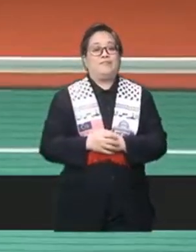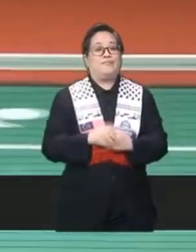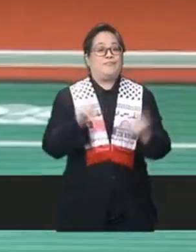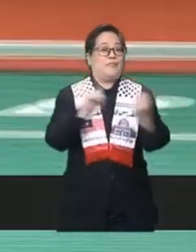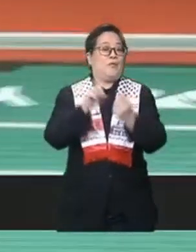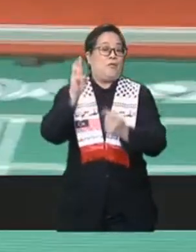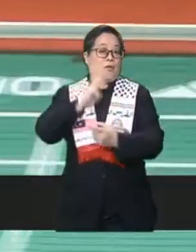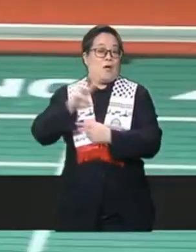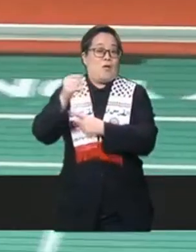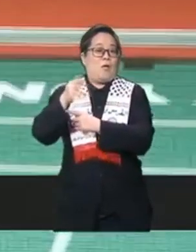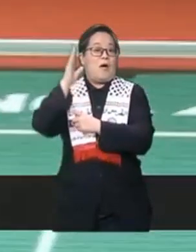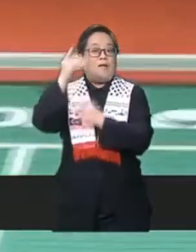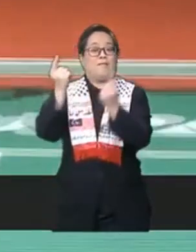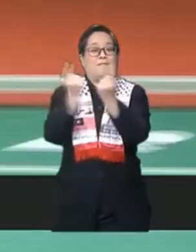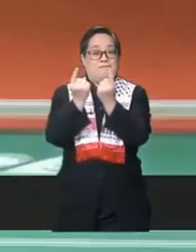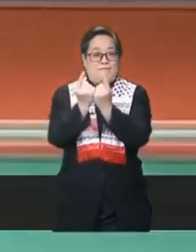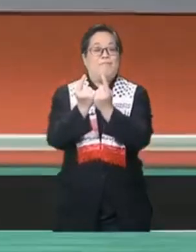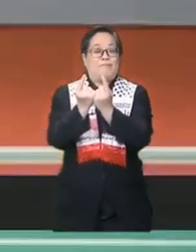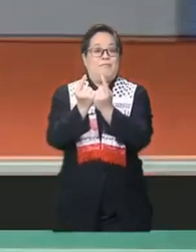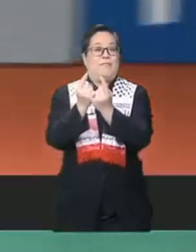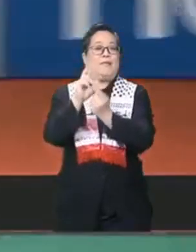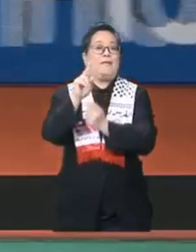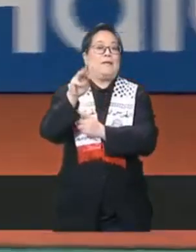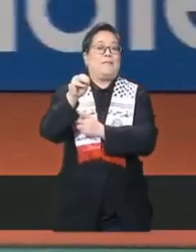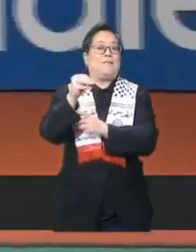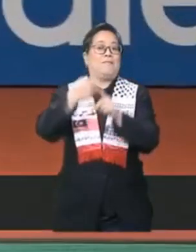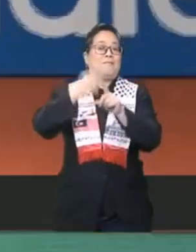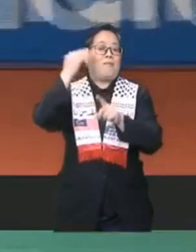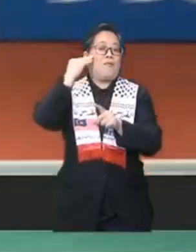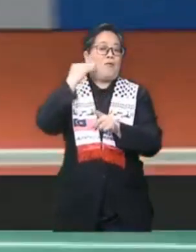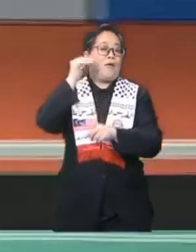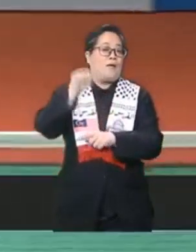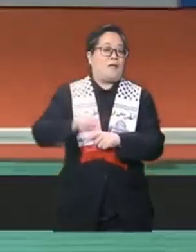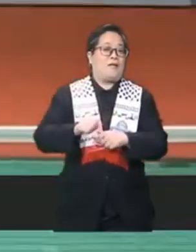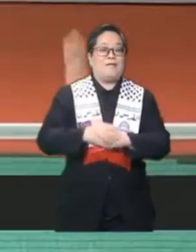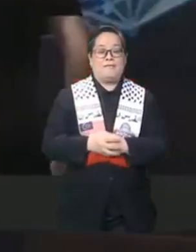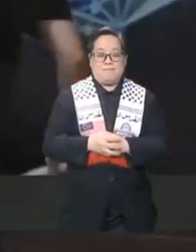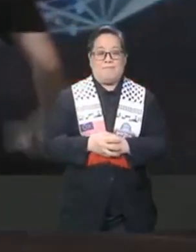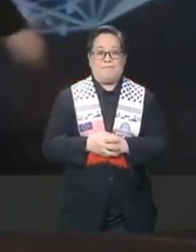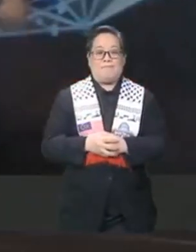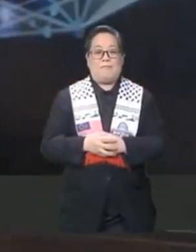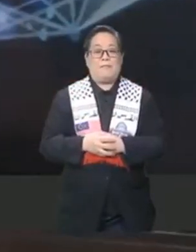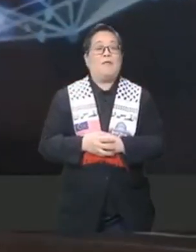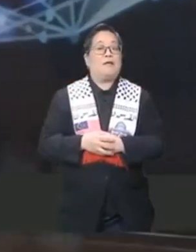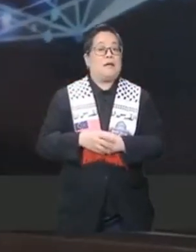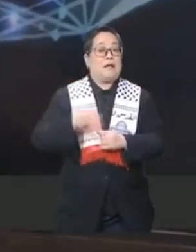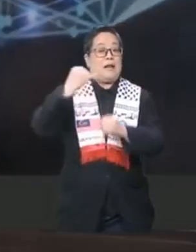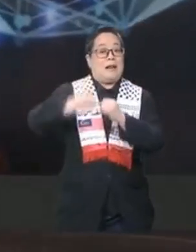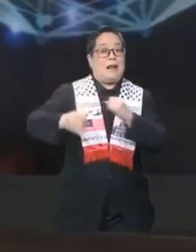perseorangan wanita Go Jin Wei akan berdepan Kim Ga Eun dari Korea Selatan. Kemenangan pada aksi